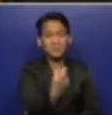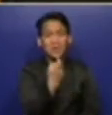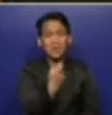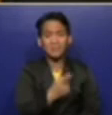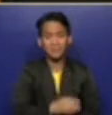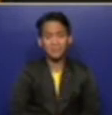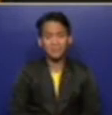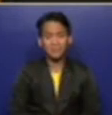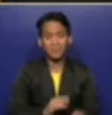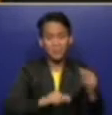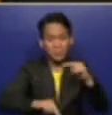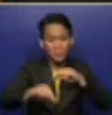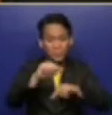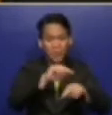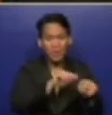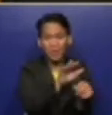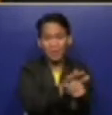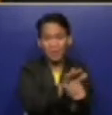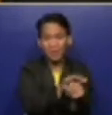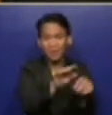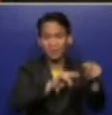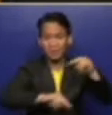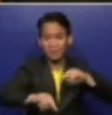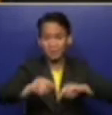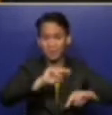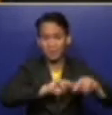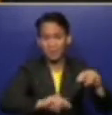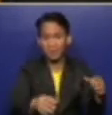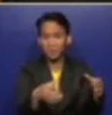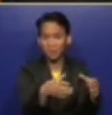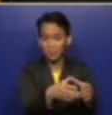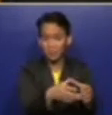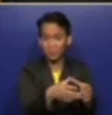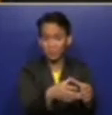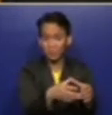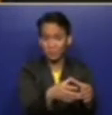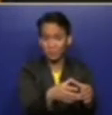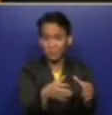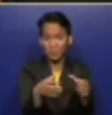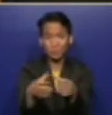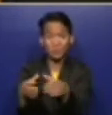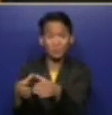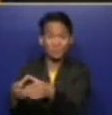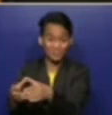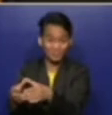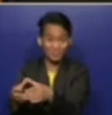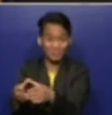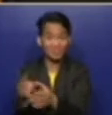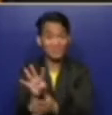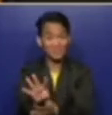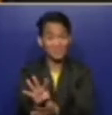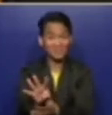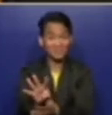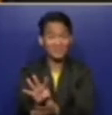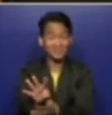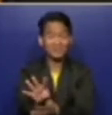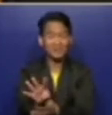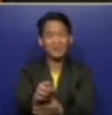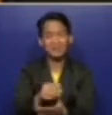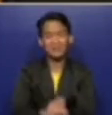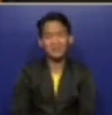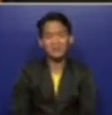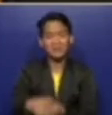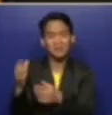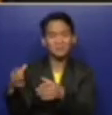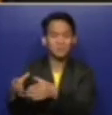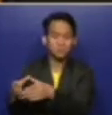การดูแลเรื่องของกลุ่มบุคคลที่นะครับมาชุมนุมแล้ว